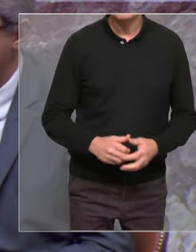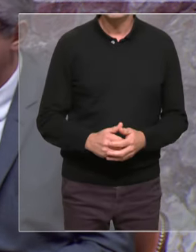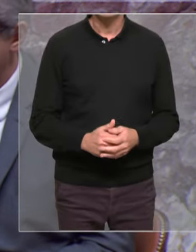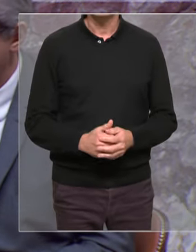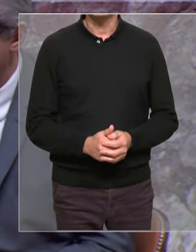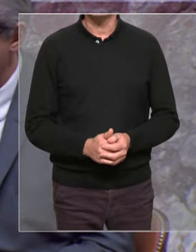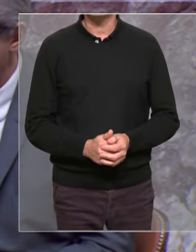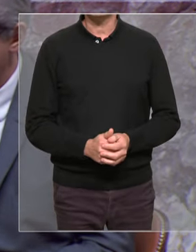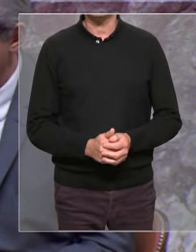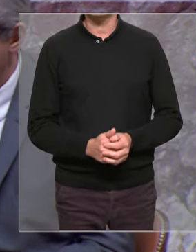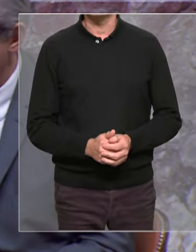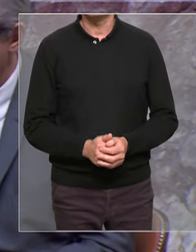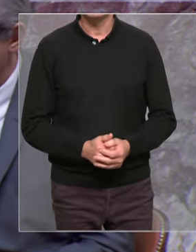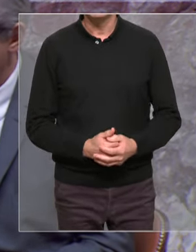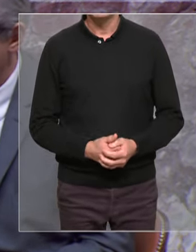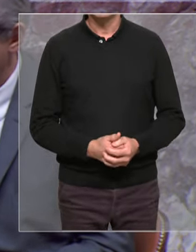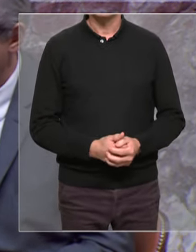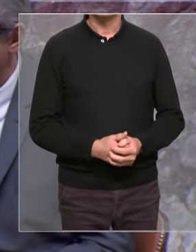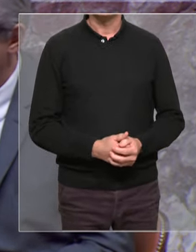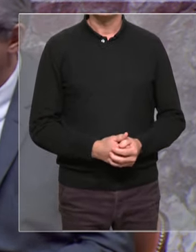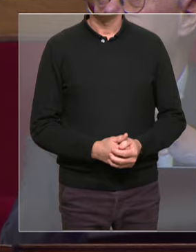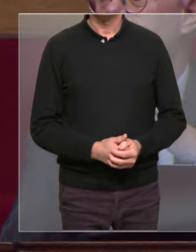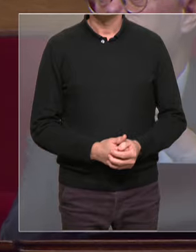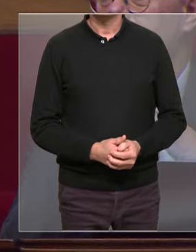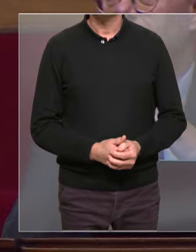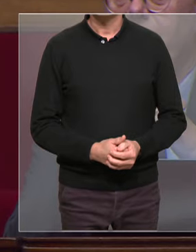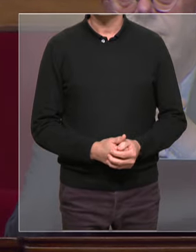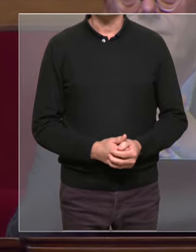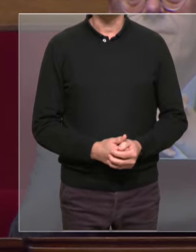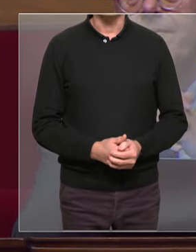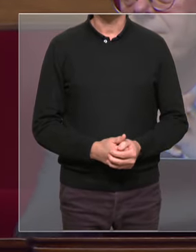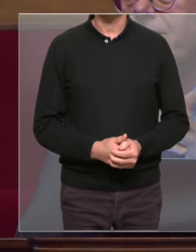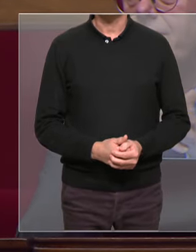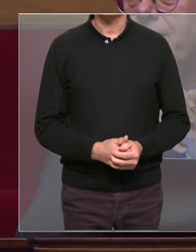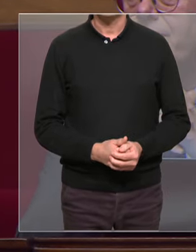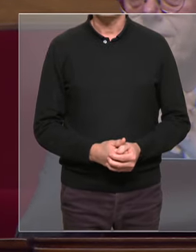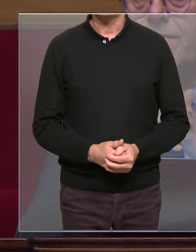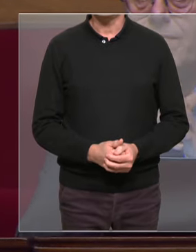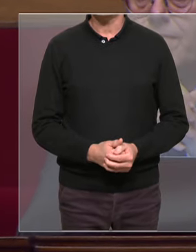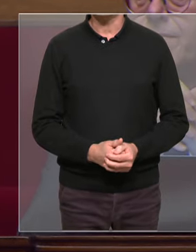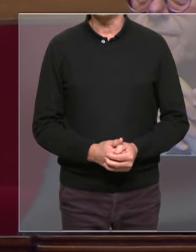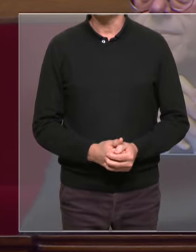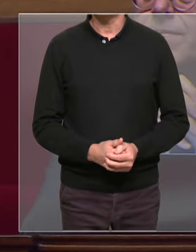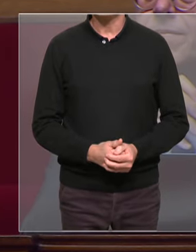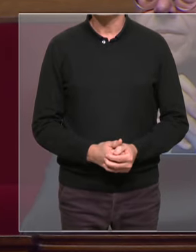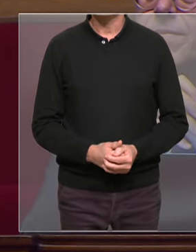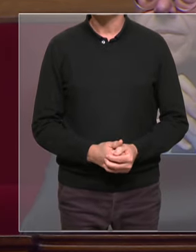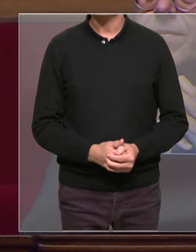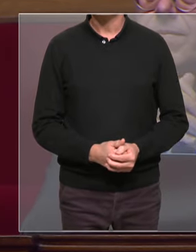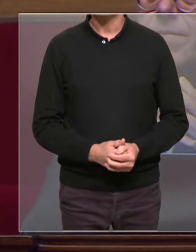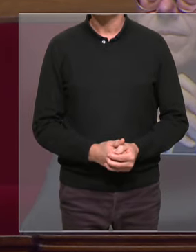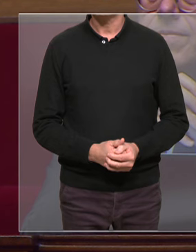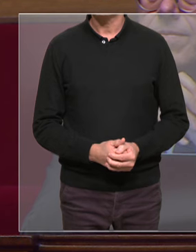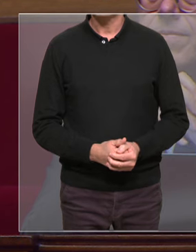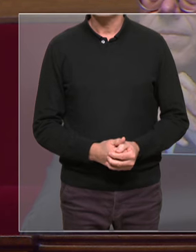Renaissance. Merci, Madame la Présidente. Ma question s'adresse à Monsieur le Ministre de la Santé et de la Prévention. Monsieur le